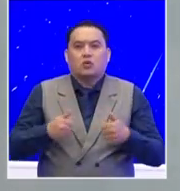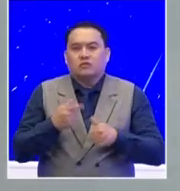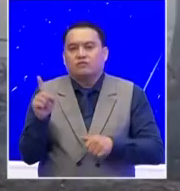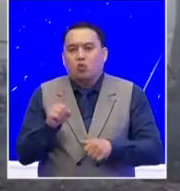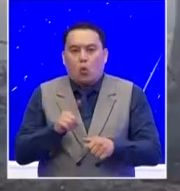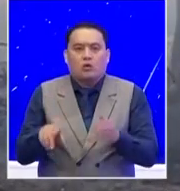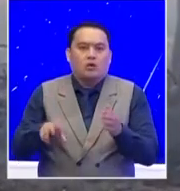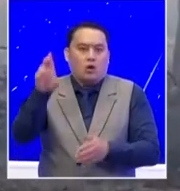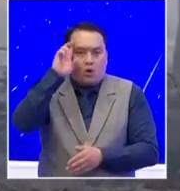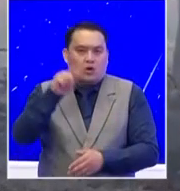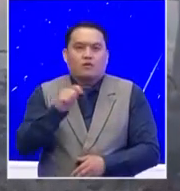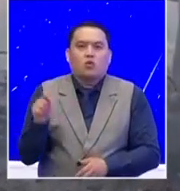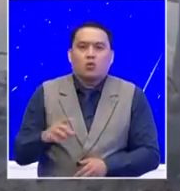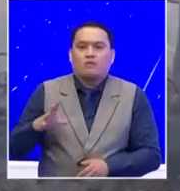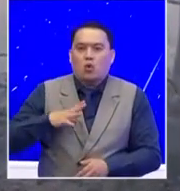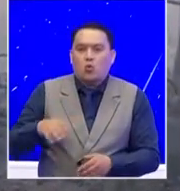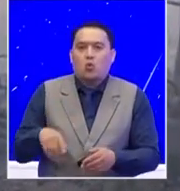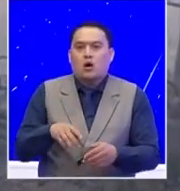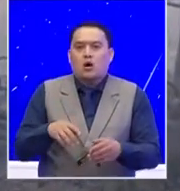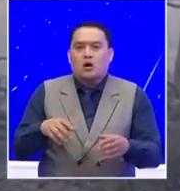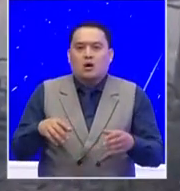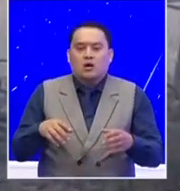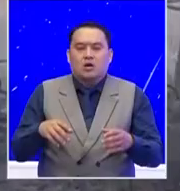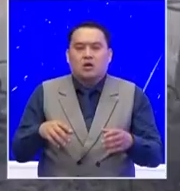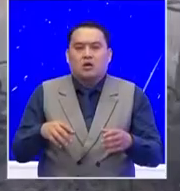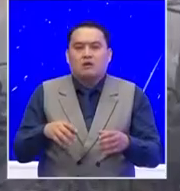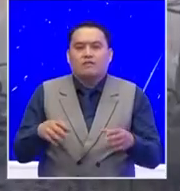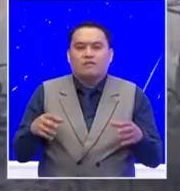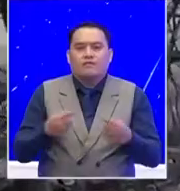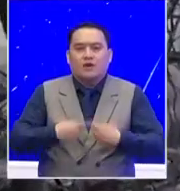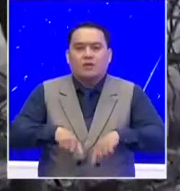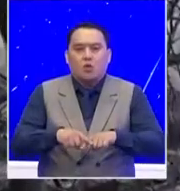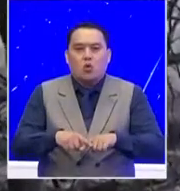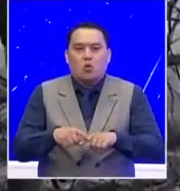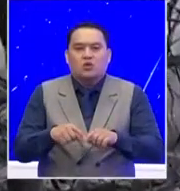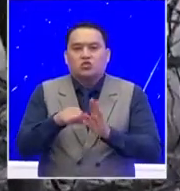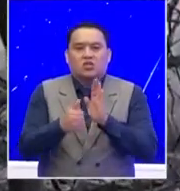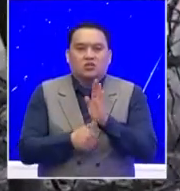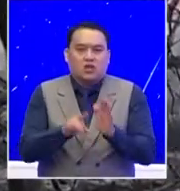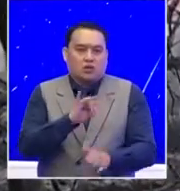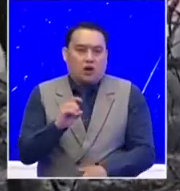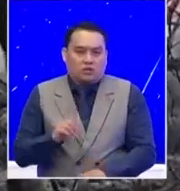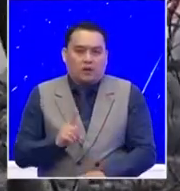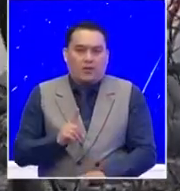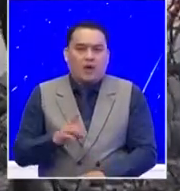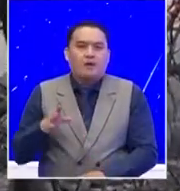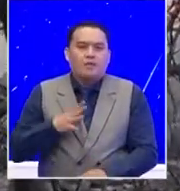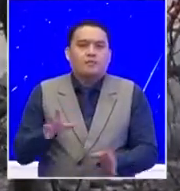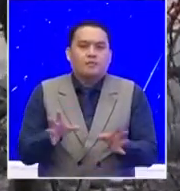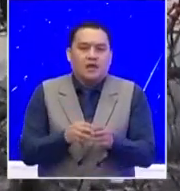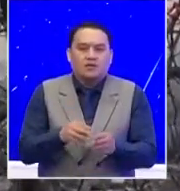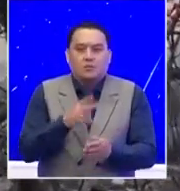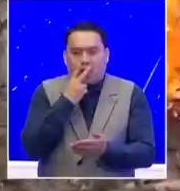главы Госэкоинспекции Украины, радиационный фон в этом районе превышен 16 раз. Вместе с тем отмечается,